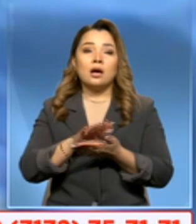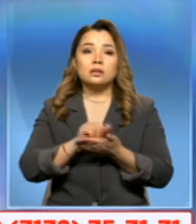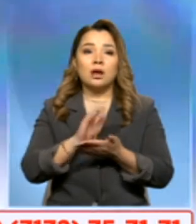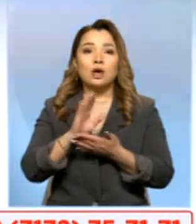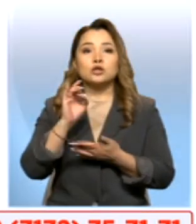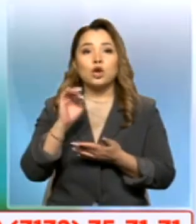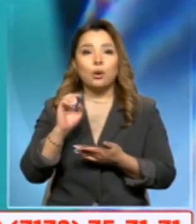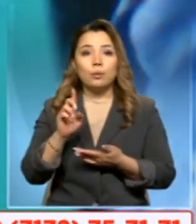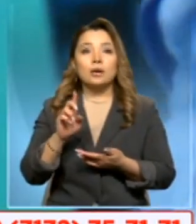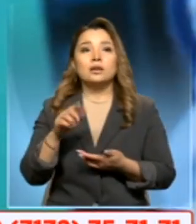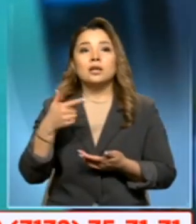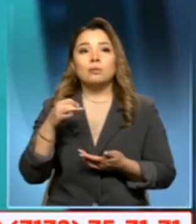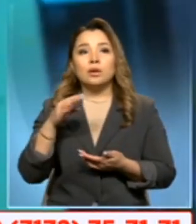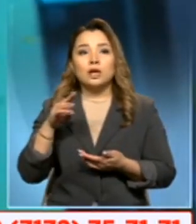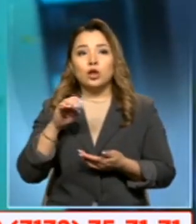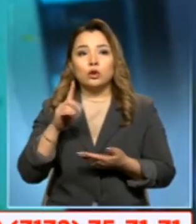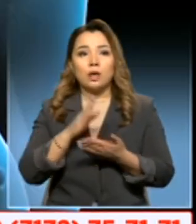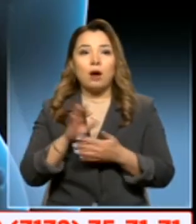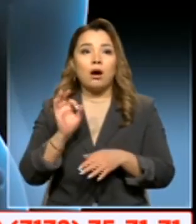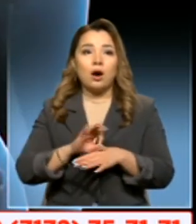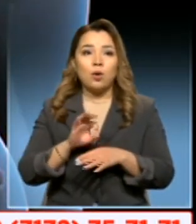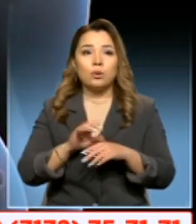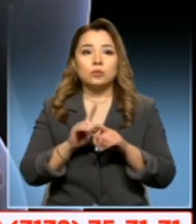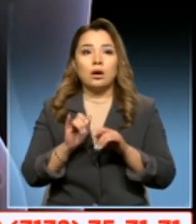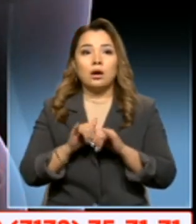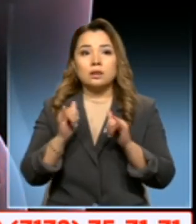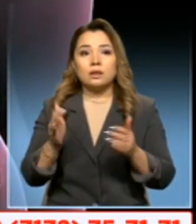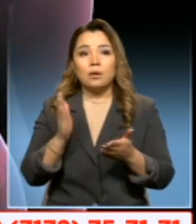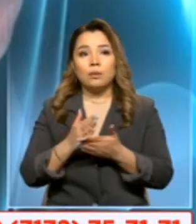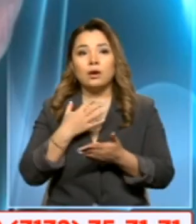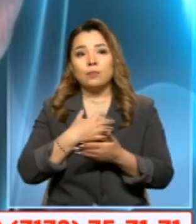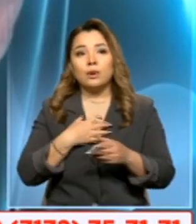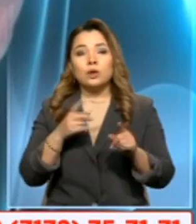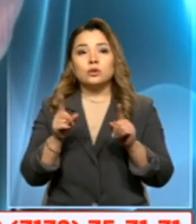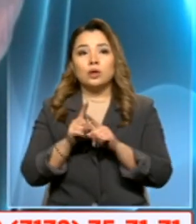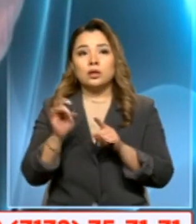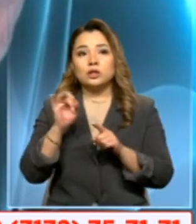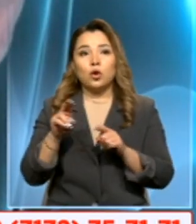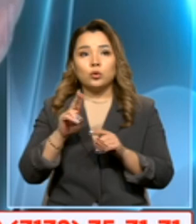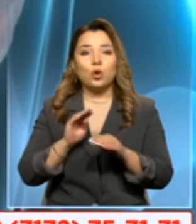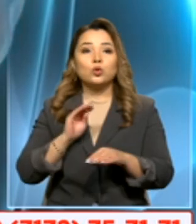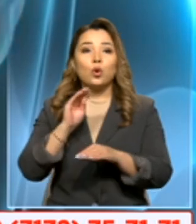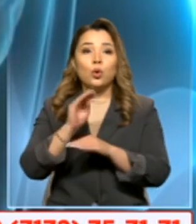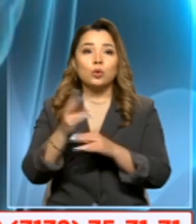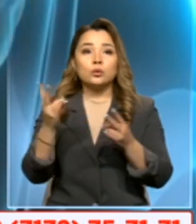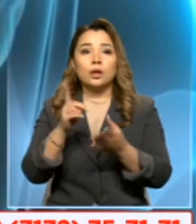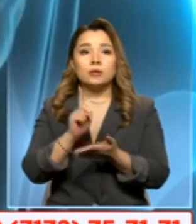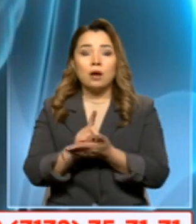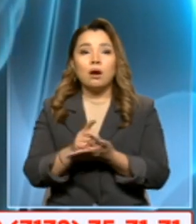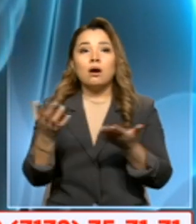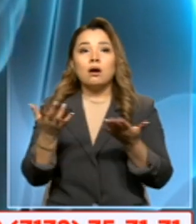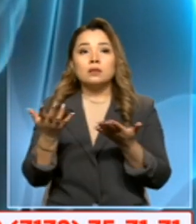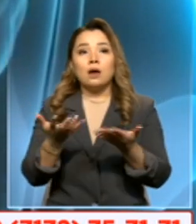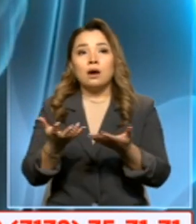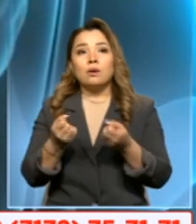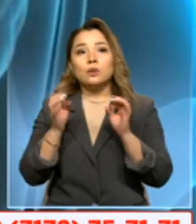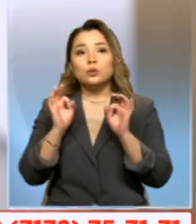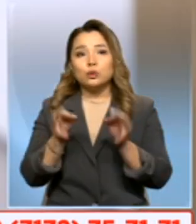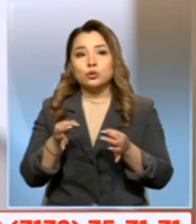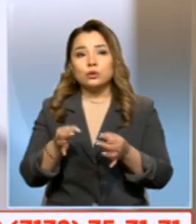зоб, гипотериоз ауруларын алып келуі мүмкін. Ал ағзаны қажетті мөлшерде йодпен толықтыру үшін оны қалай қабылдаған